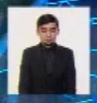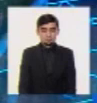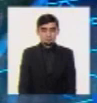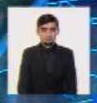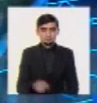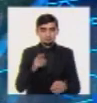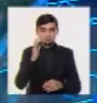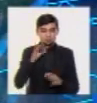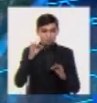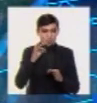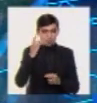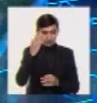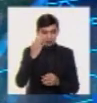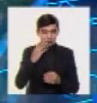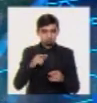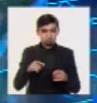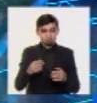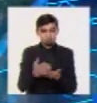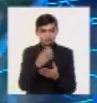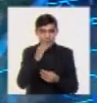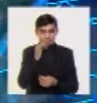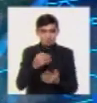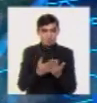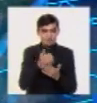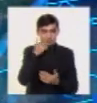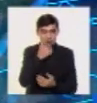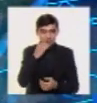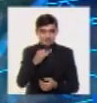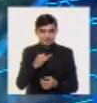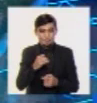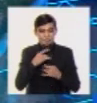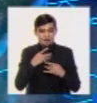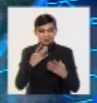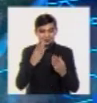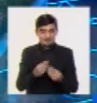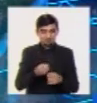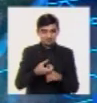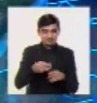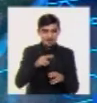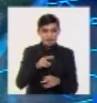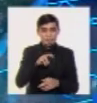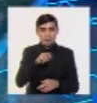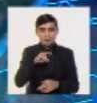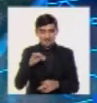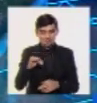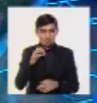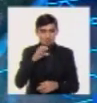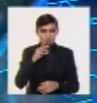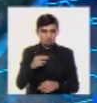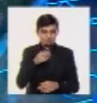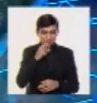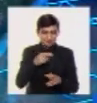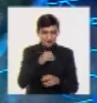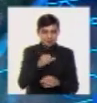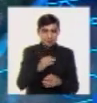Алда армандар орындалатын күндер. Жаңа жылда үйіңізге бақыт кіріп, мерекелік дастарханыңызға сүйікті Пепси сусын тұрсын. Пепси тұрған